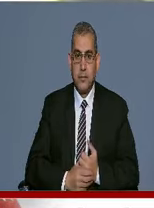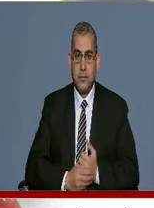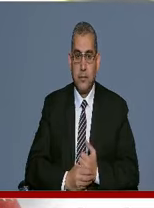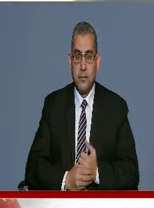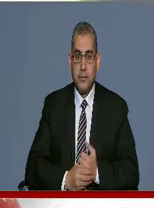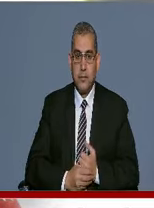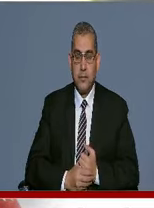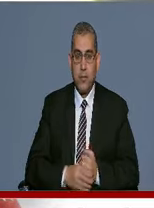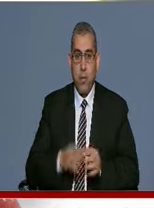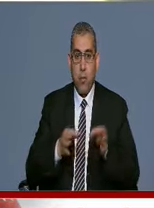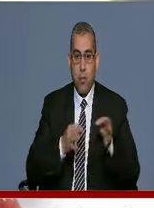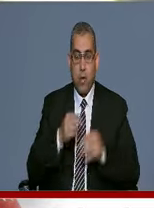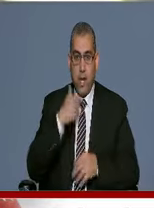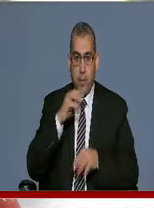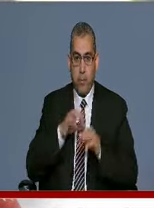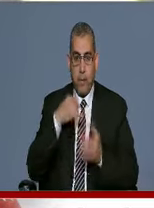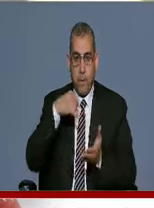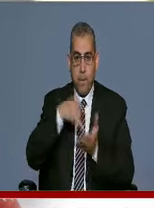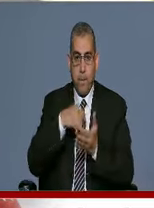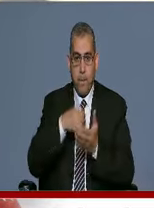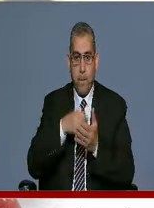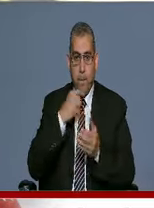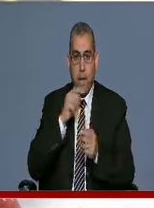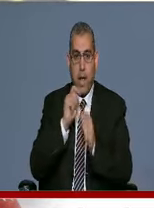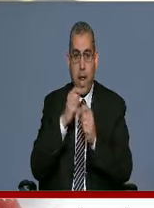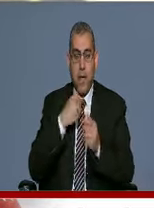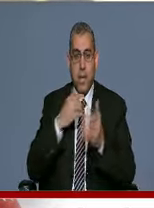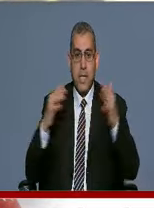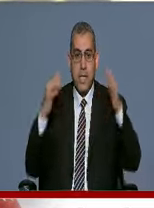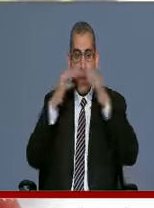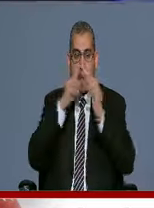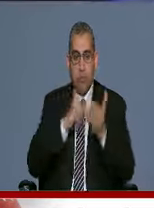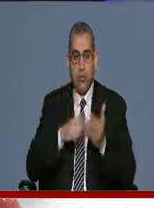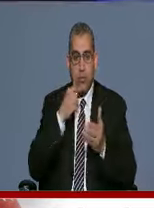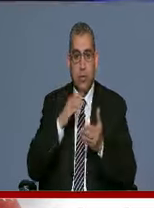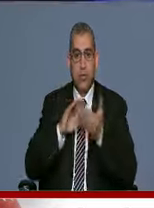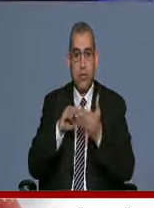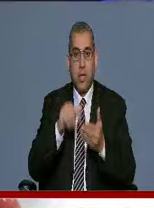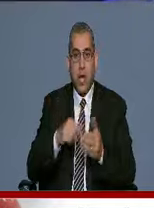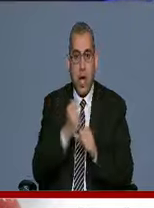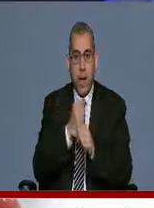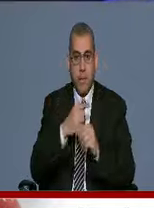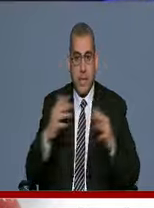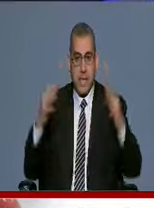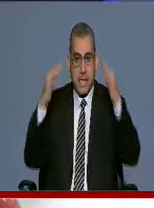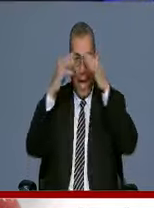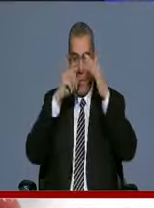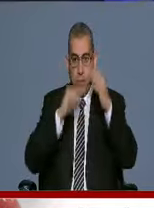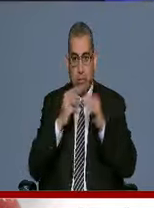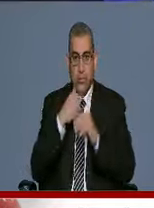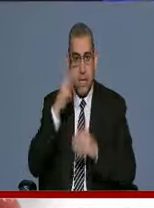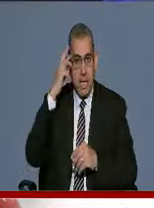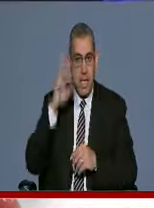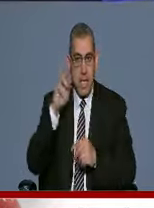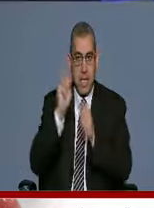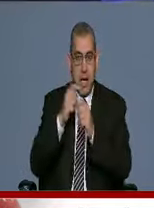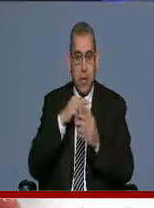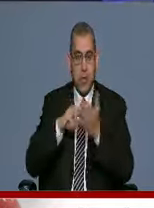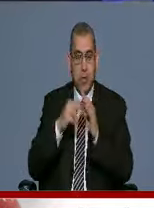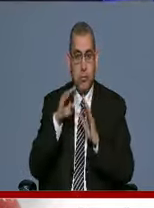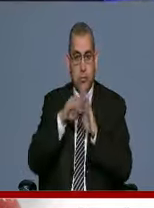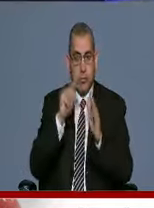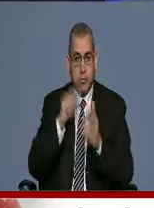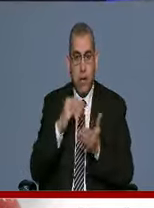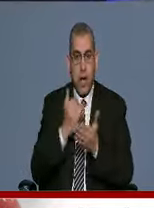مهندس ياسر محمد شلبي فندم مركز الحوسبه السحابيه، قدرنا فندم من خلال خدمات الحوسبه السحابيه وتطبيقات الذكاء الاصطناعي ان احنا نصمم